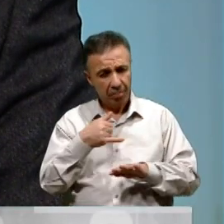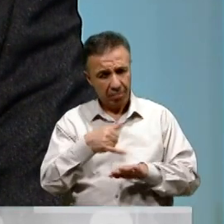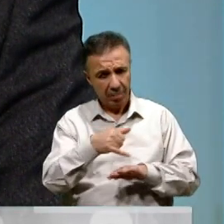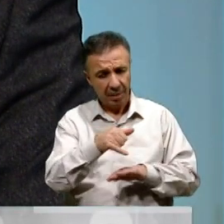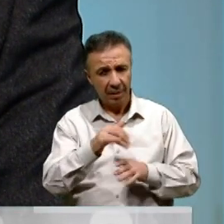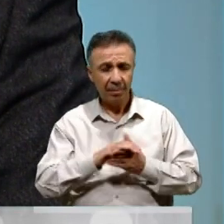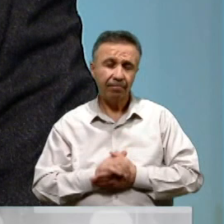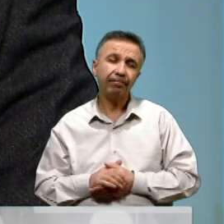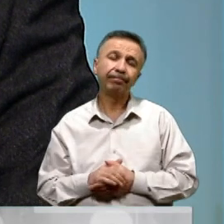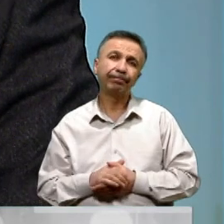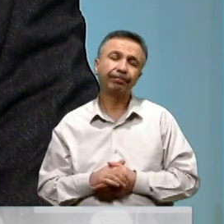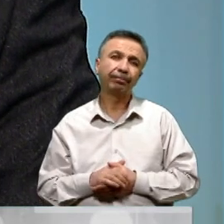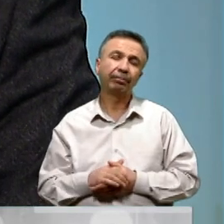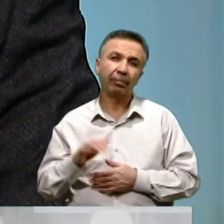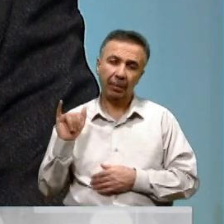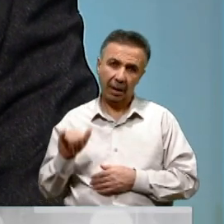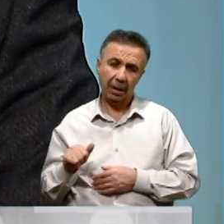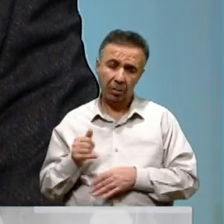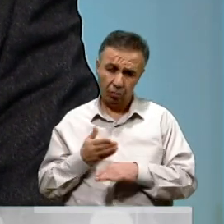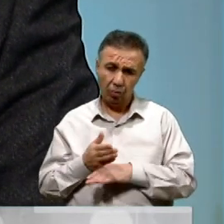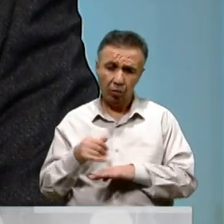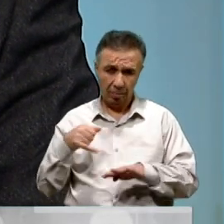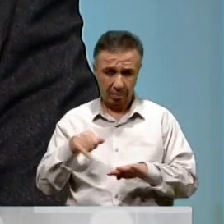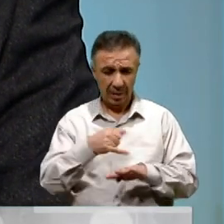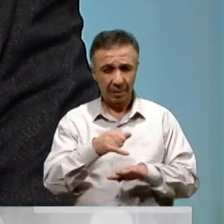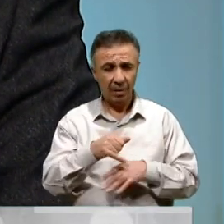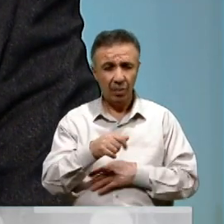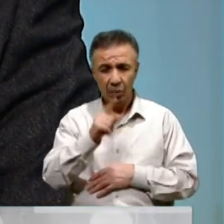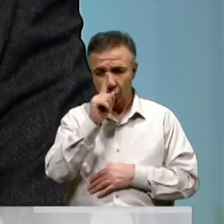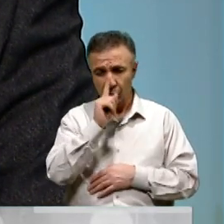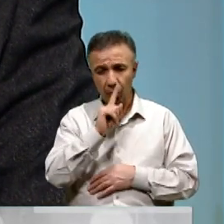sayabiliriz mezheplerin, hak mezheplerin